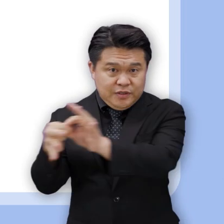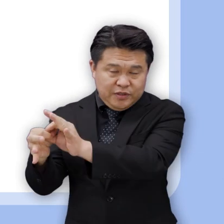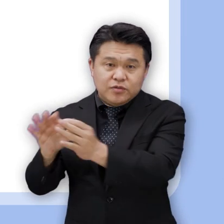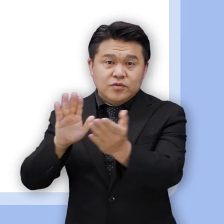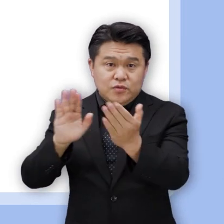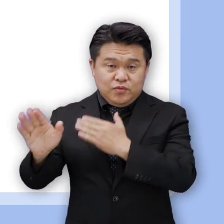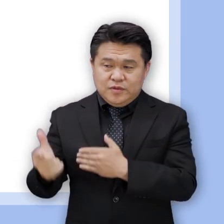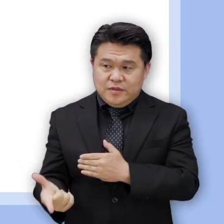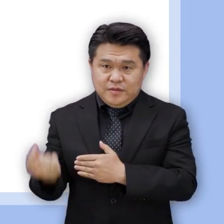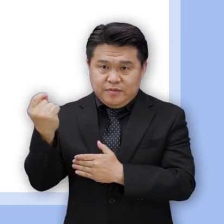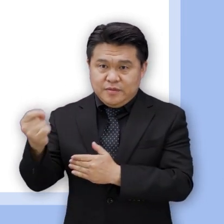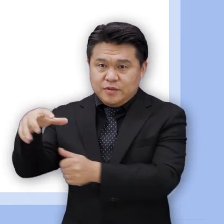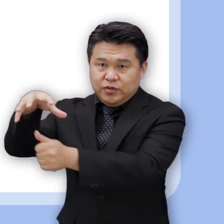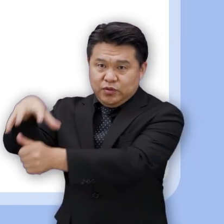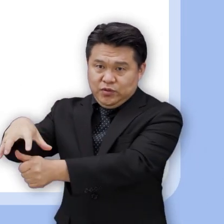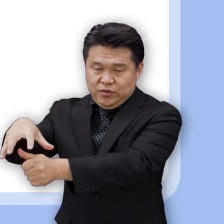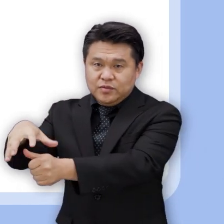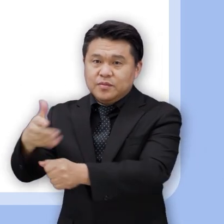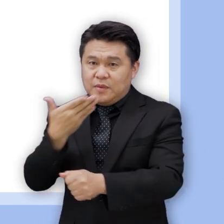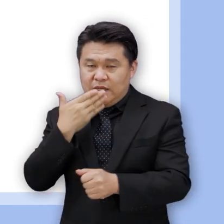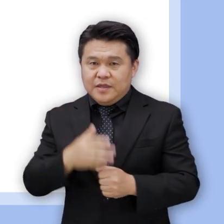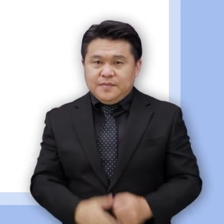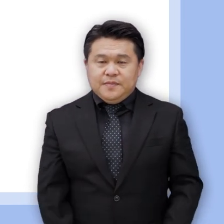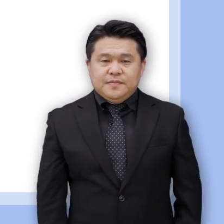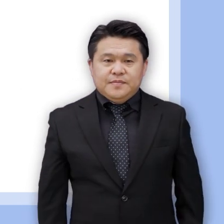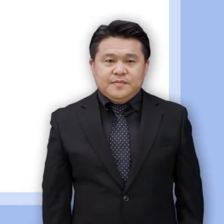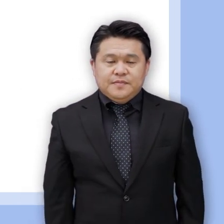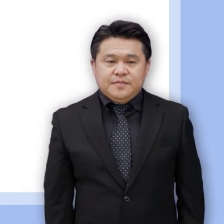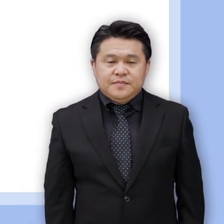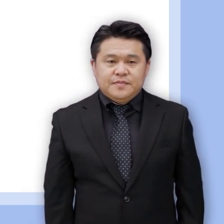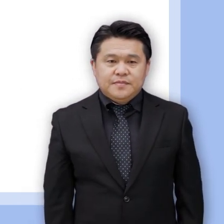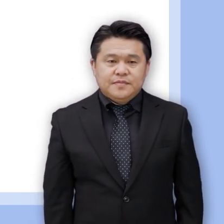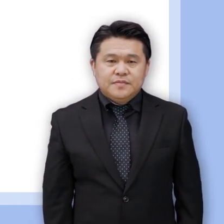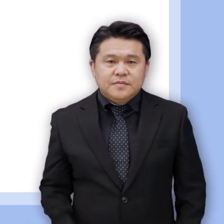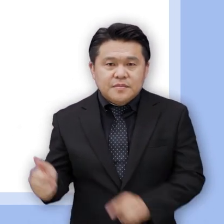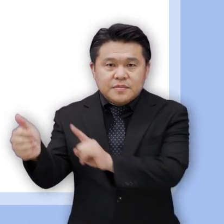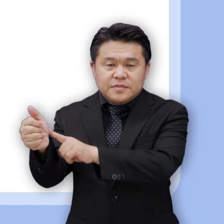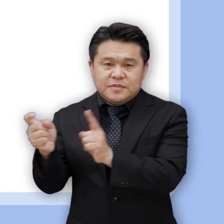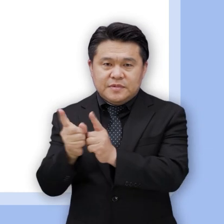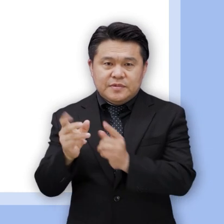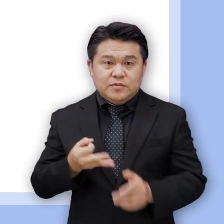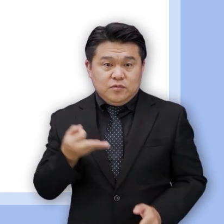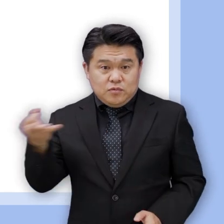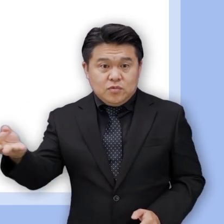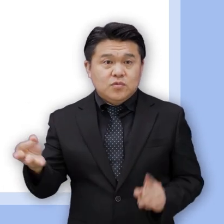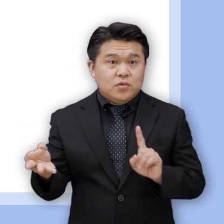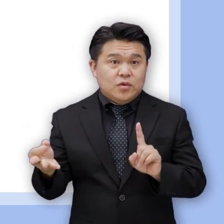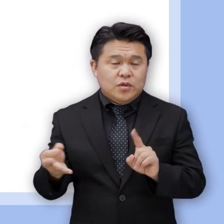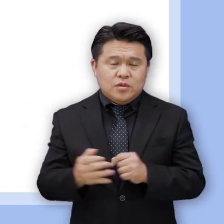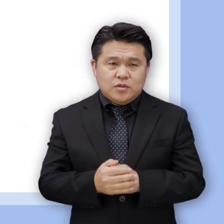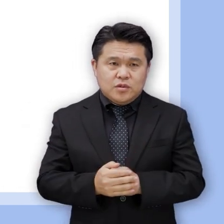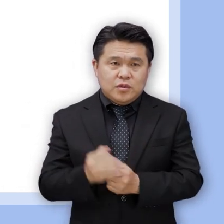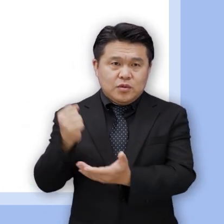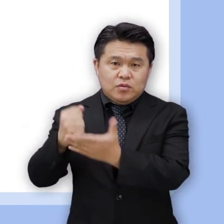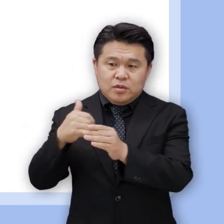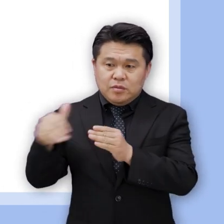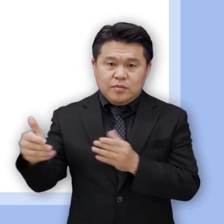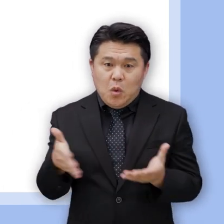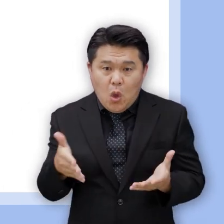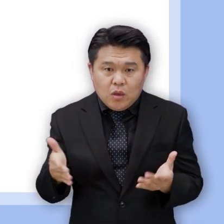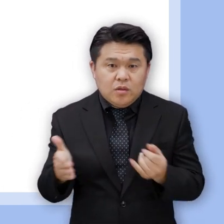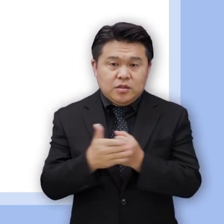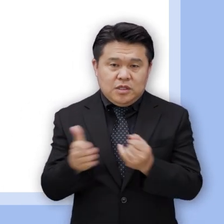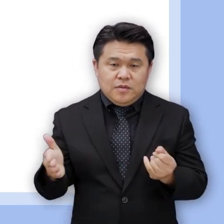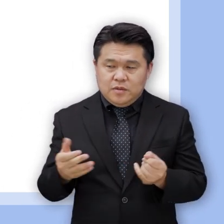연결해 신속하게 지급 정지 요청이 가능합니다. 피해자에게 직접 돈을 준 경우 피해 금액을 송금한 계좌가